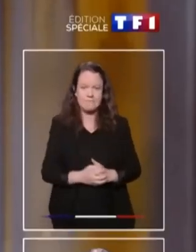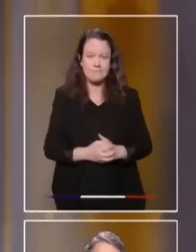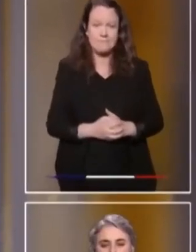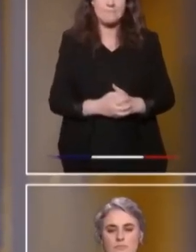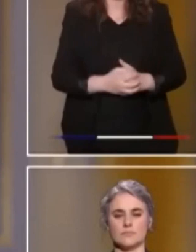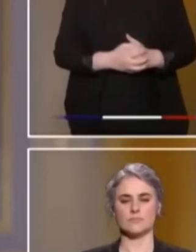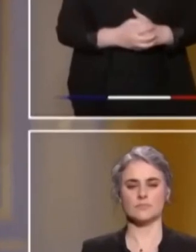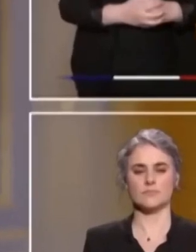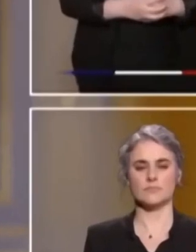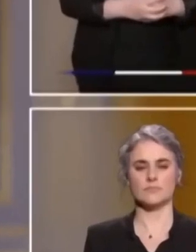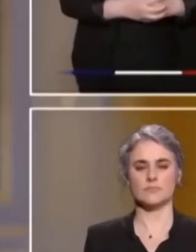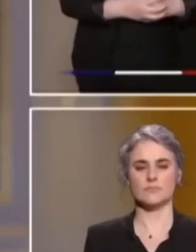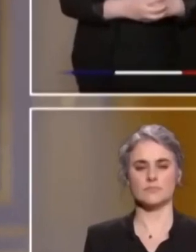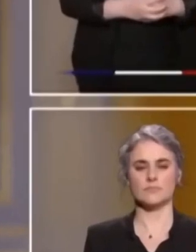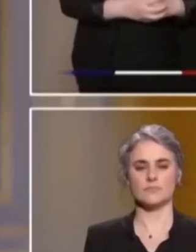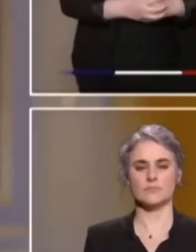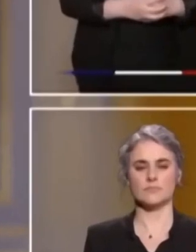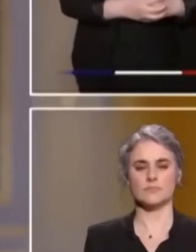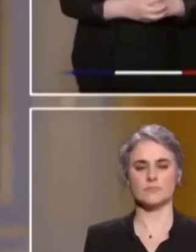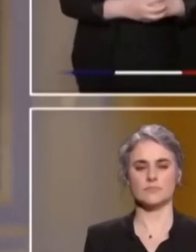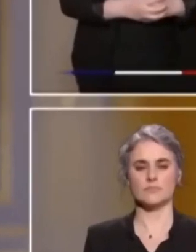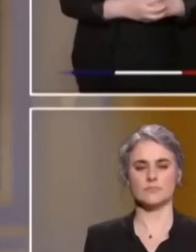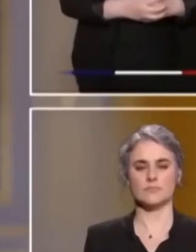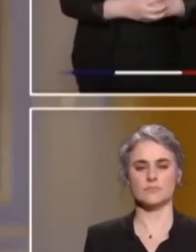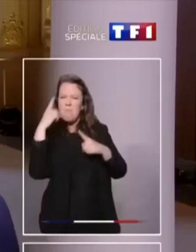интервью, часы у Макрона на месте.